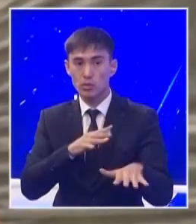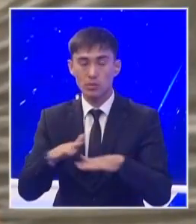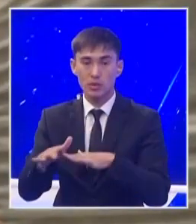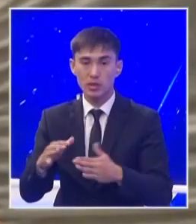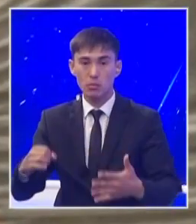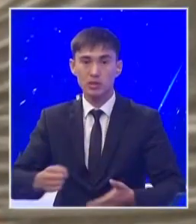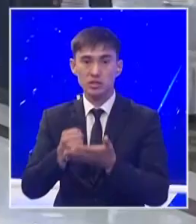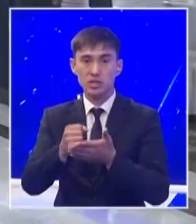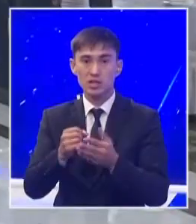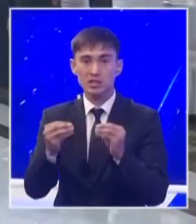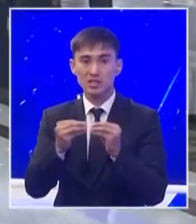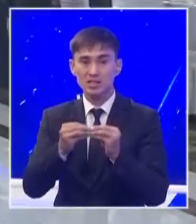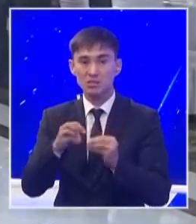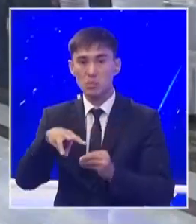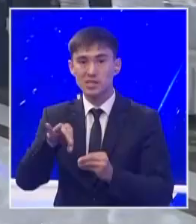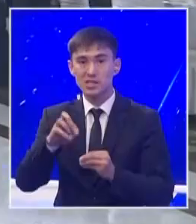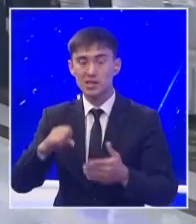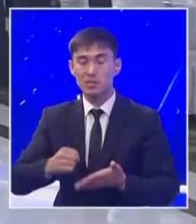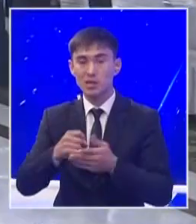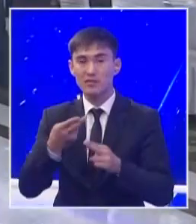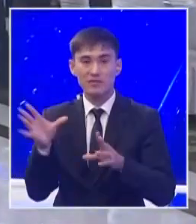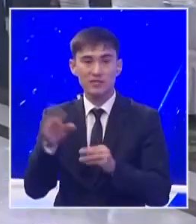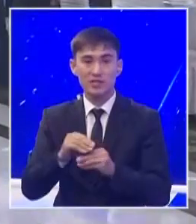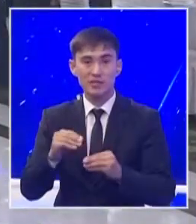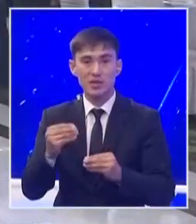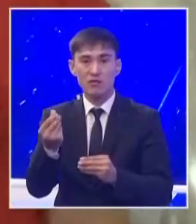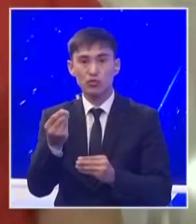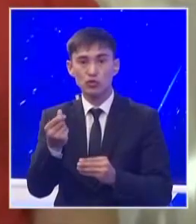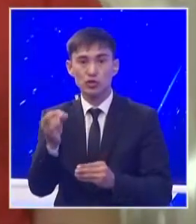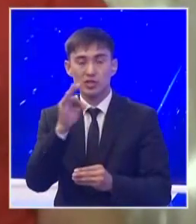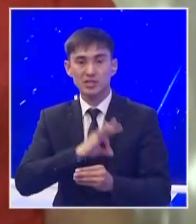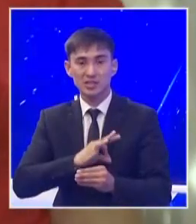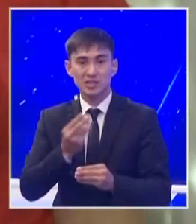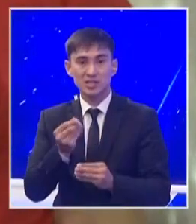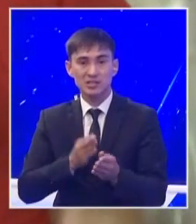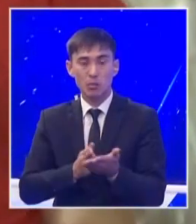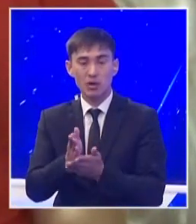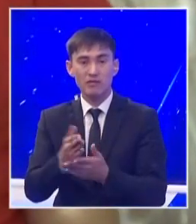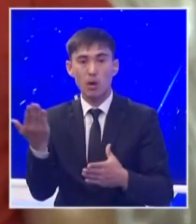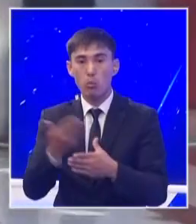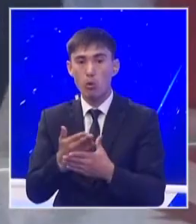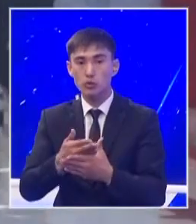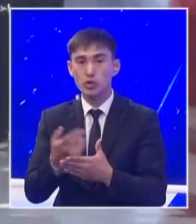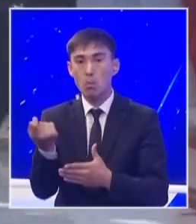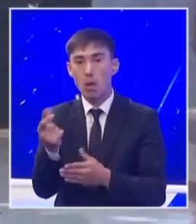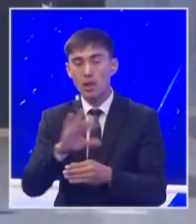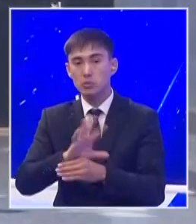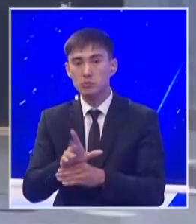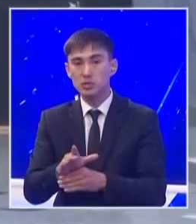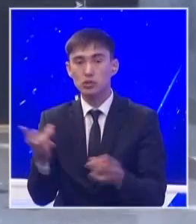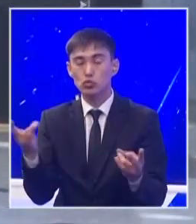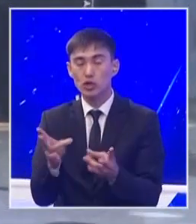мероприятия поддержали порядка 10 меценатов. Отметим, все вырученные денежные средства направят на помощь малообеспеченным